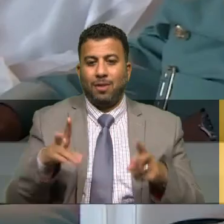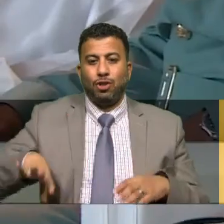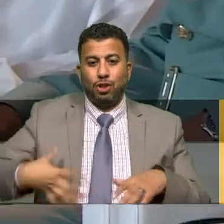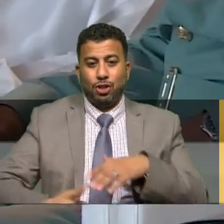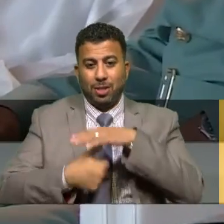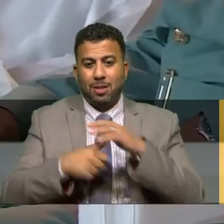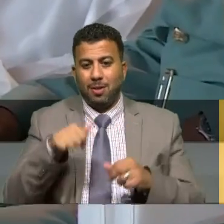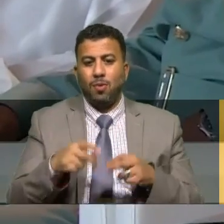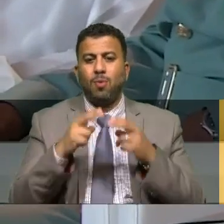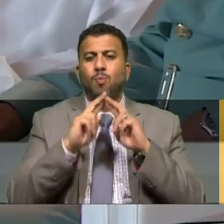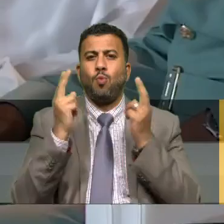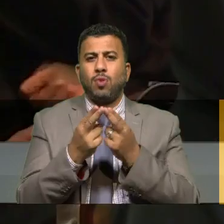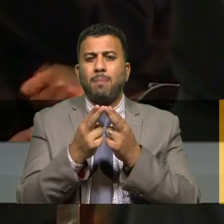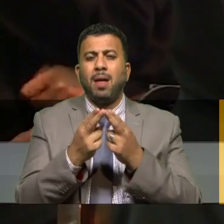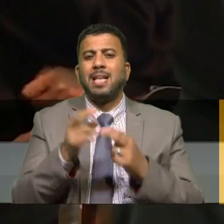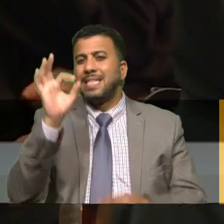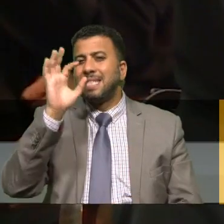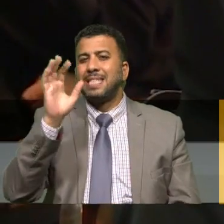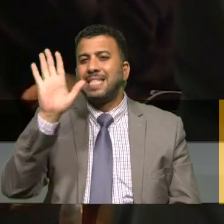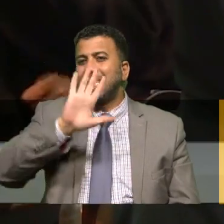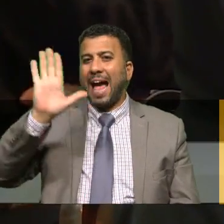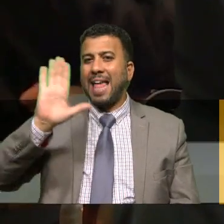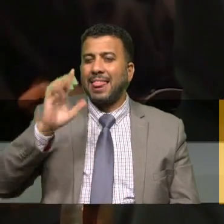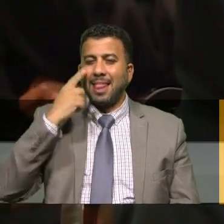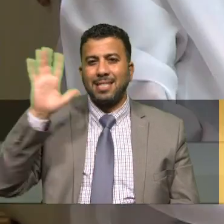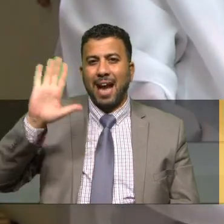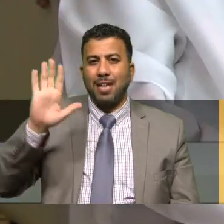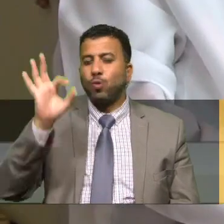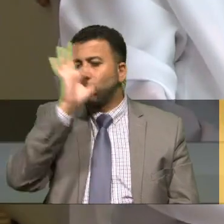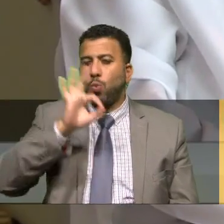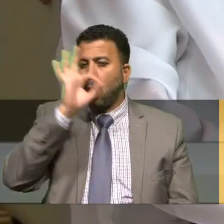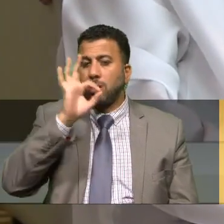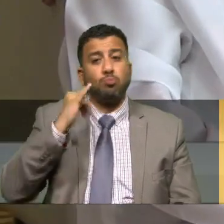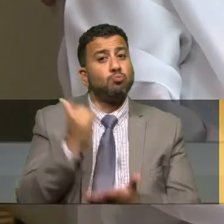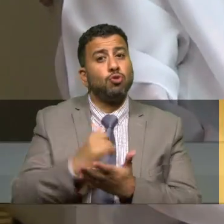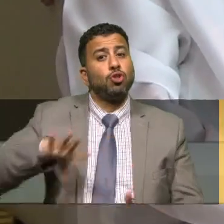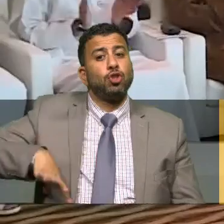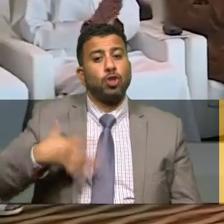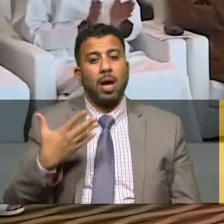اليوم مؤتمر زايد والتراث الذي يقام تحت رعاية صاحب السمو